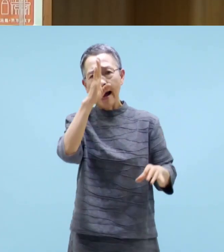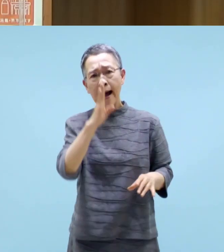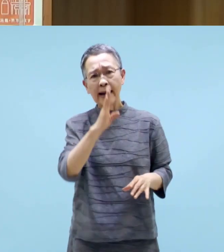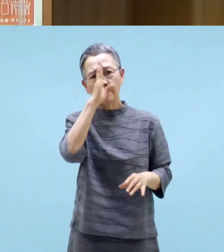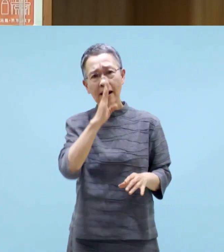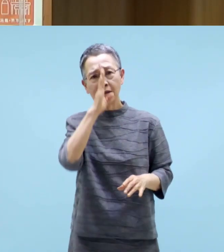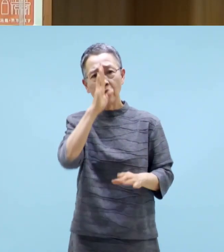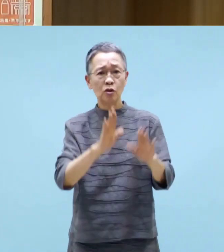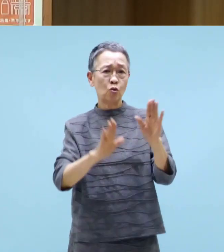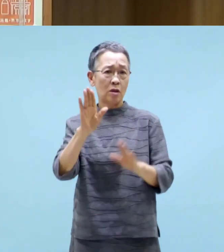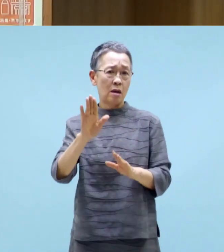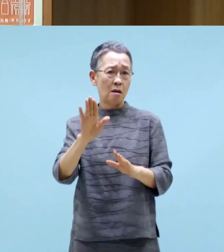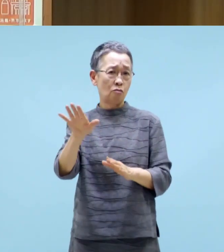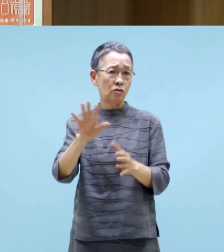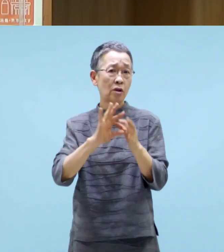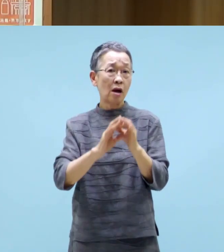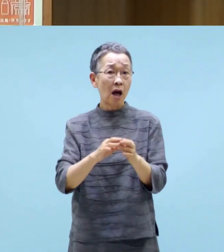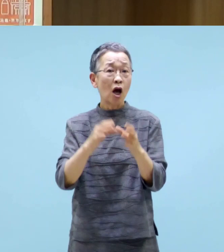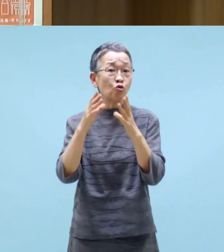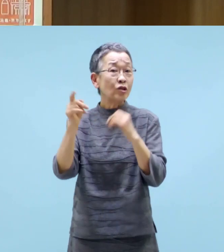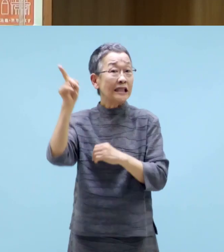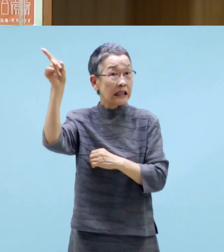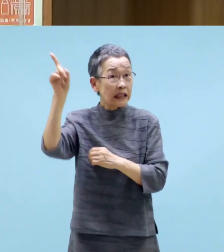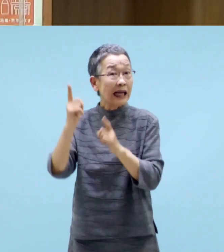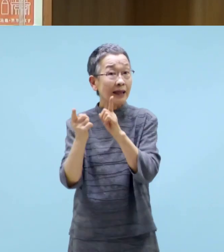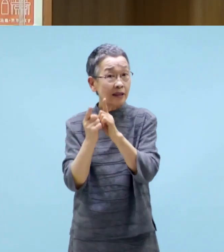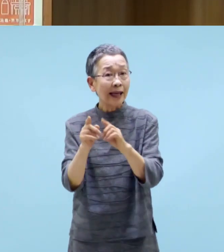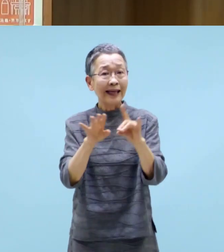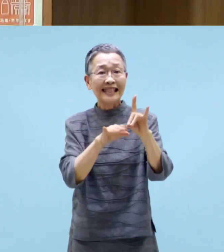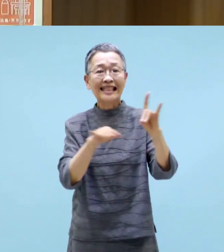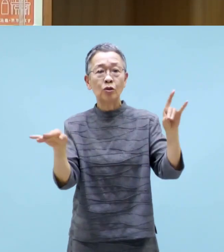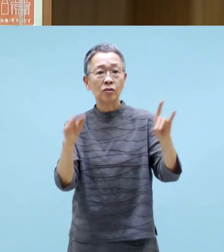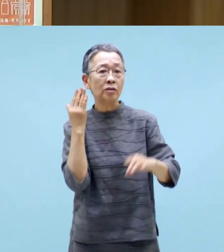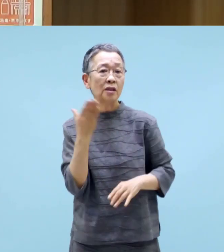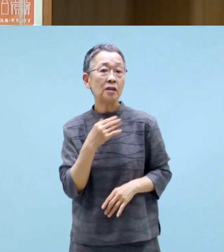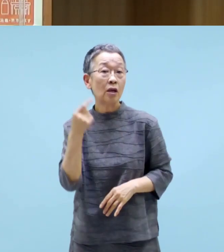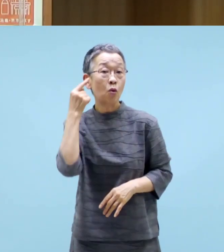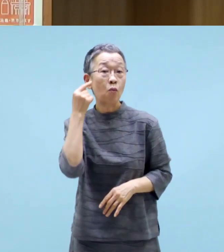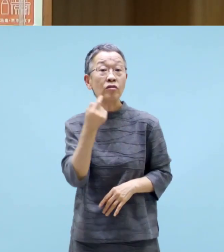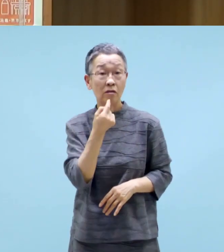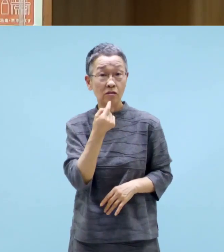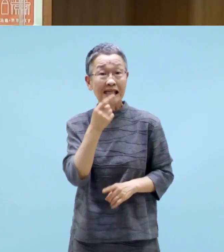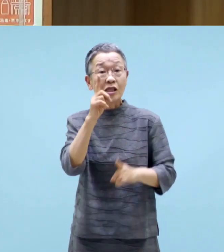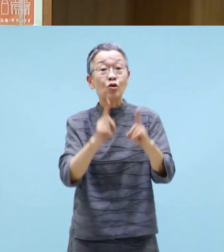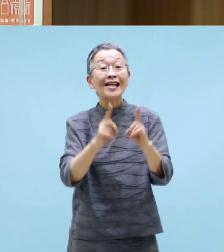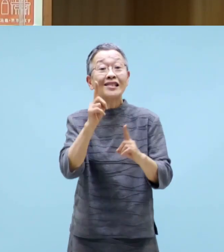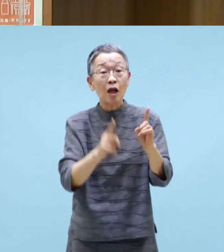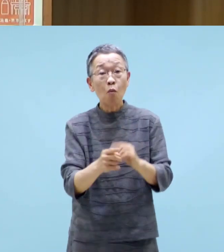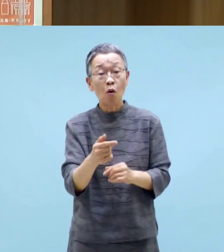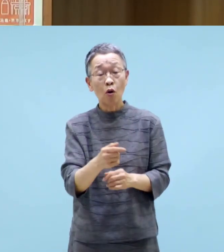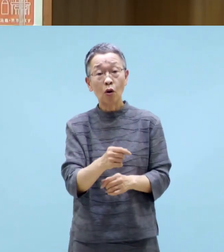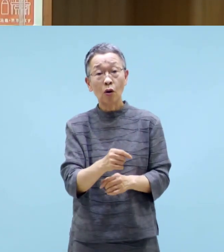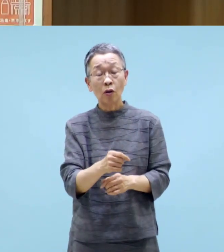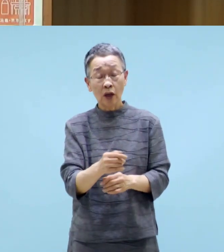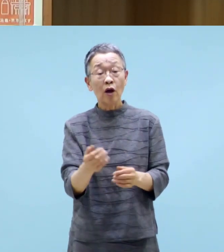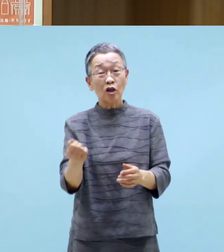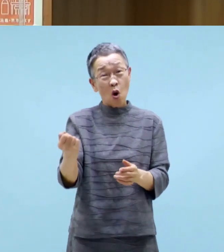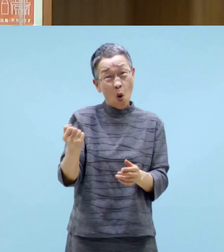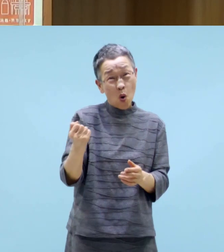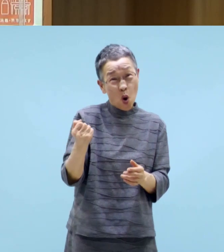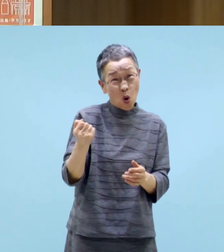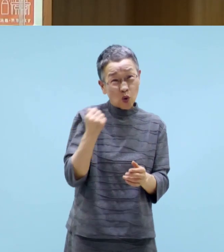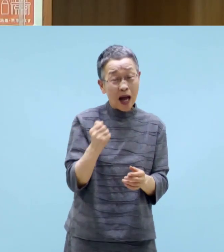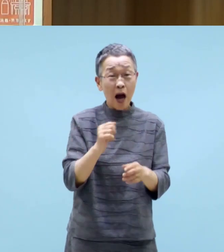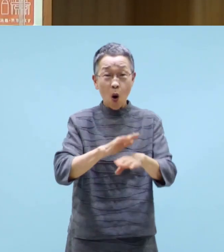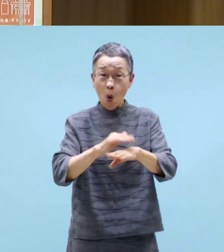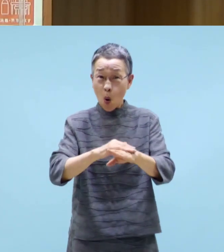は国にちょっと基準を聞きたいなと思っています。まあ、いずれにしてもそういった強力なですね、対策を講じなければ